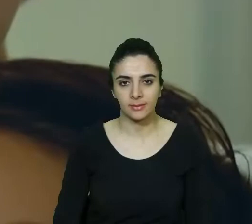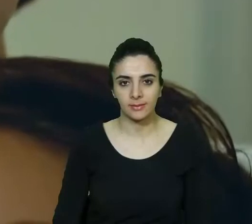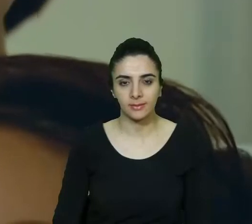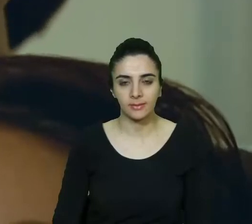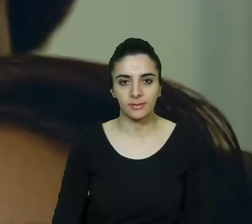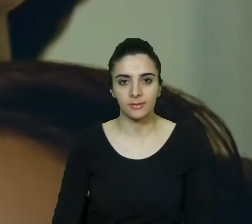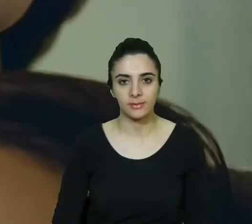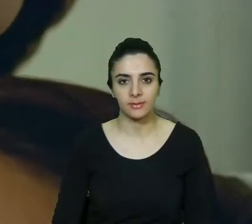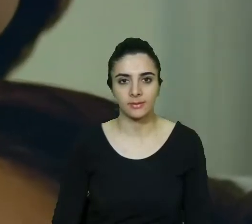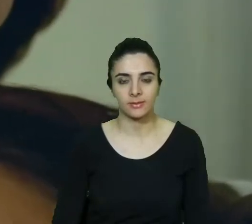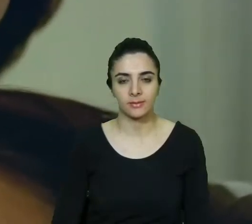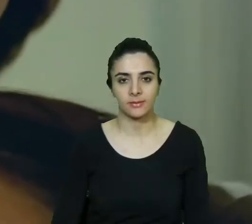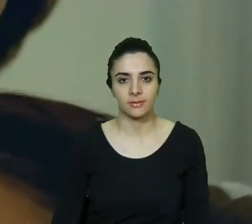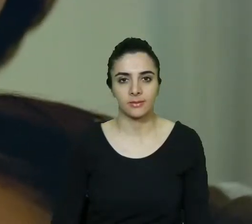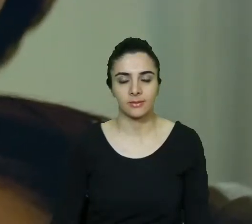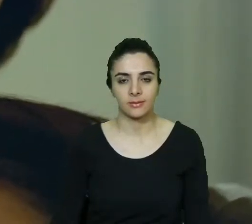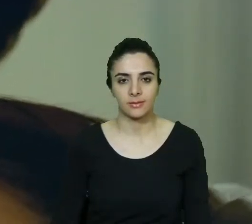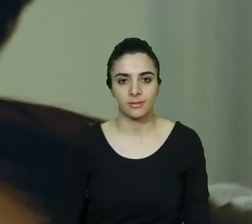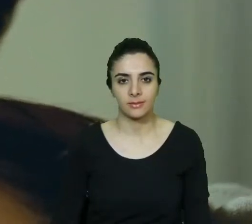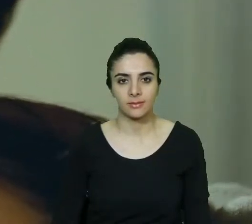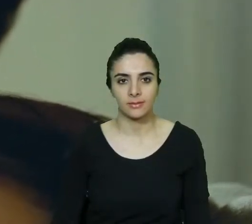Tavana doğru dikti gözlerini.